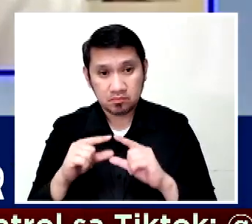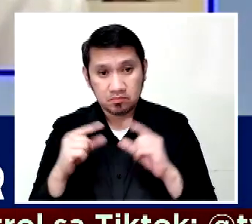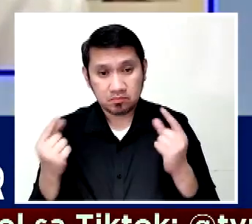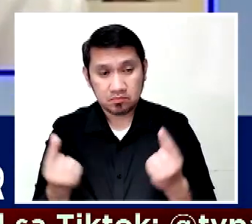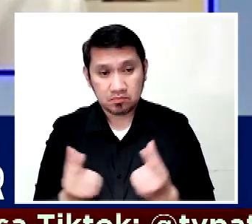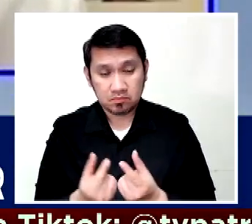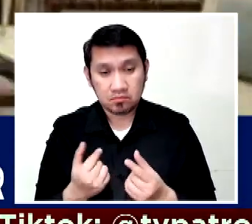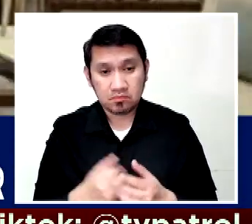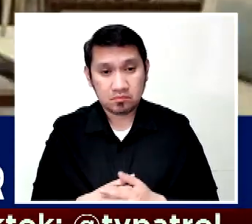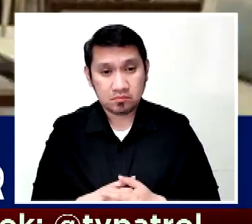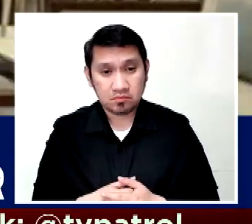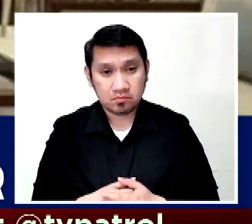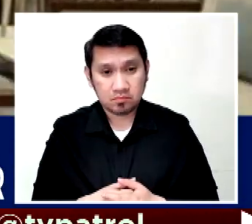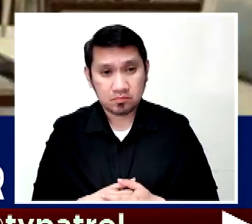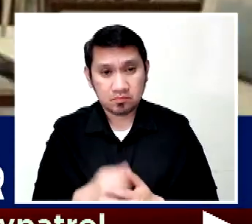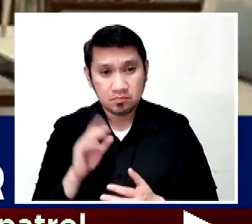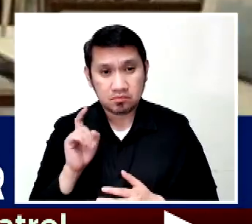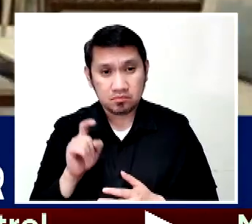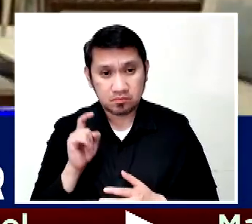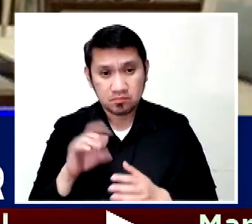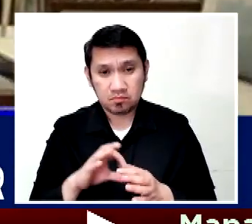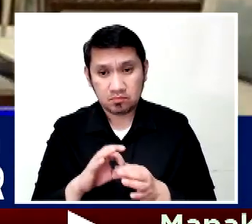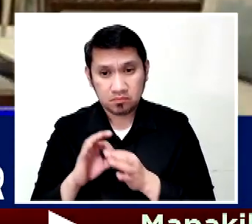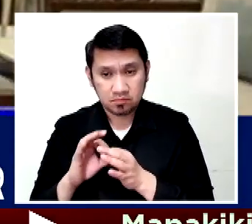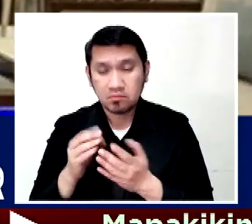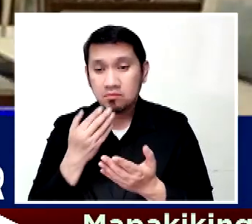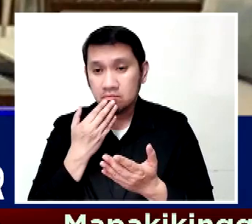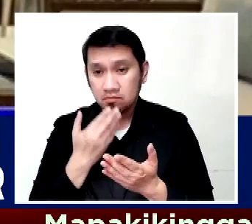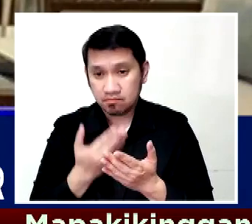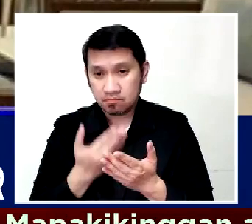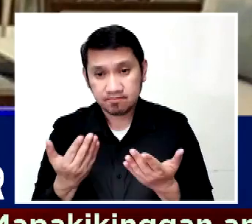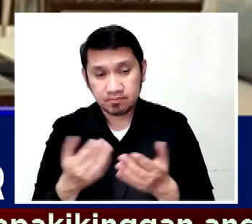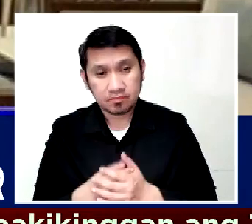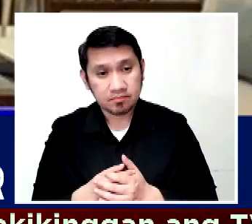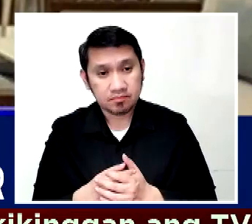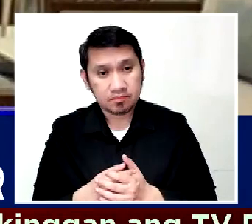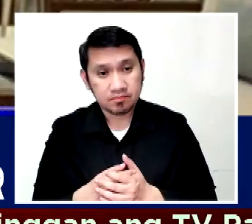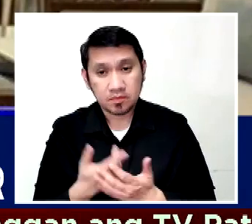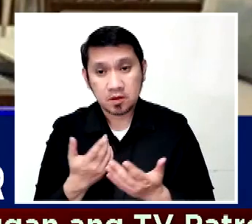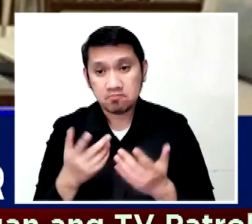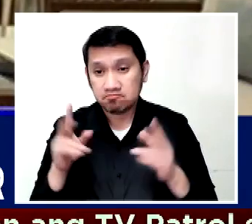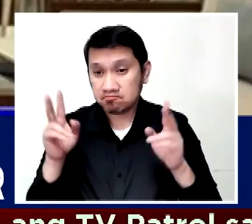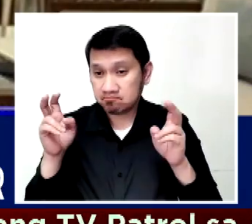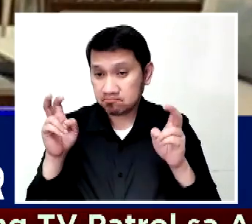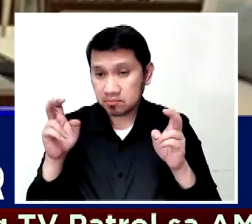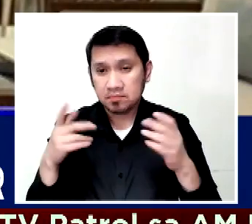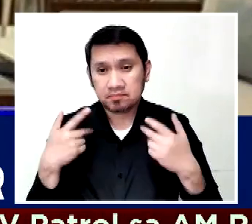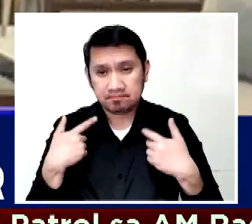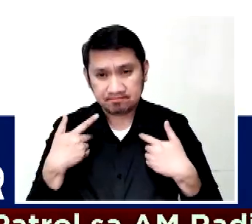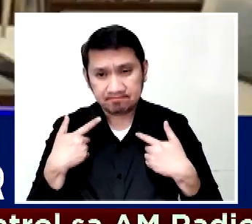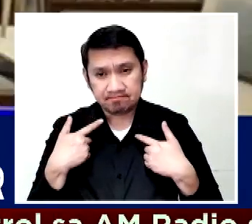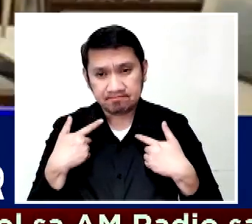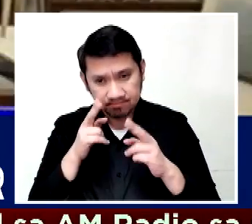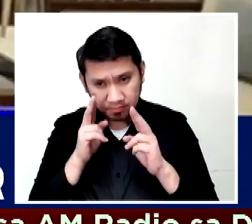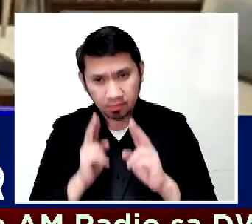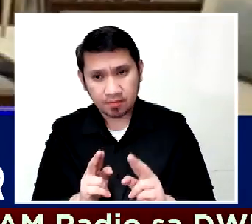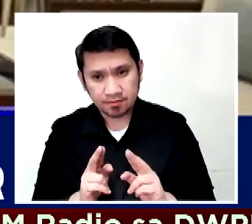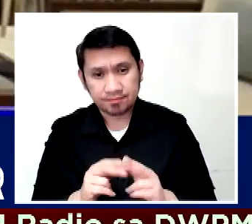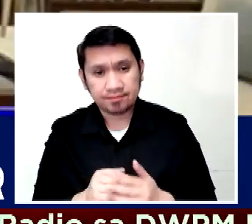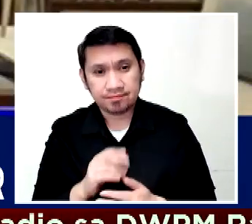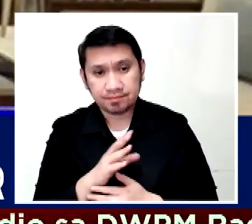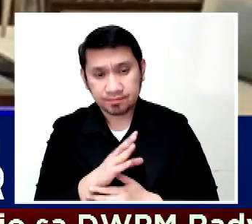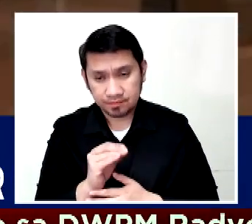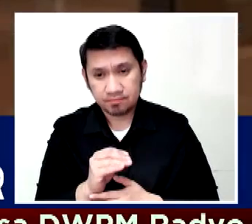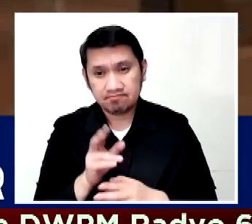It should be anchored on goodwill, yung tinatawag natin ng sense of dignity and also mutual respect to